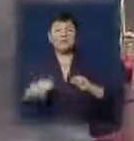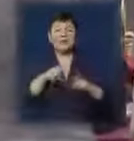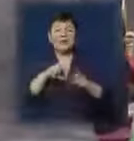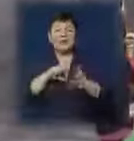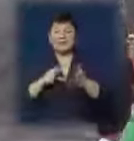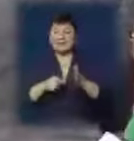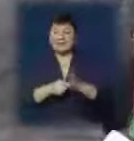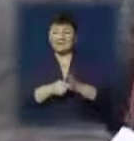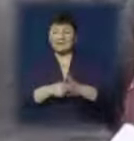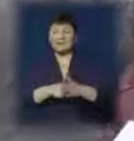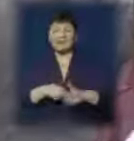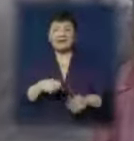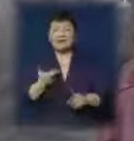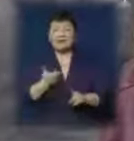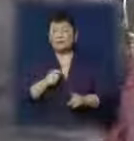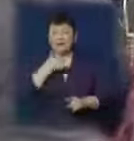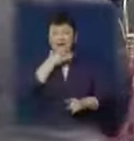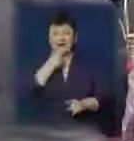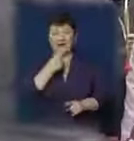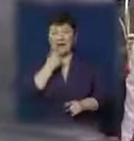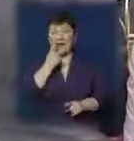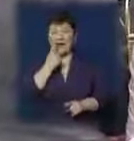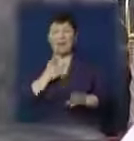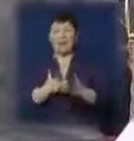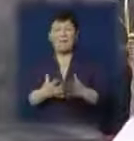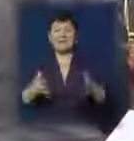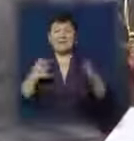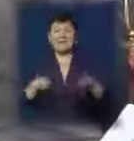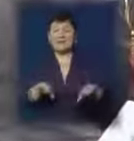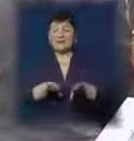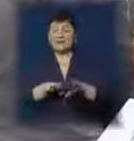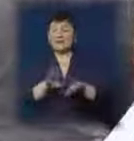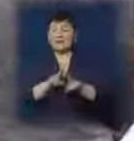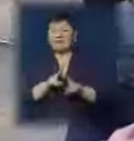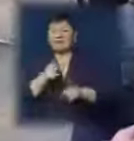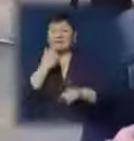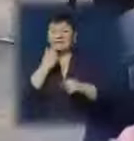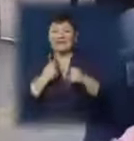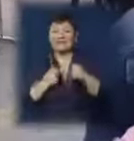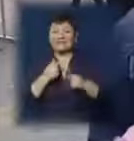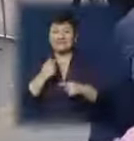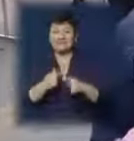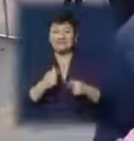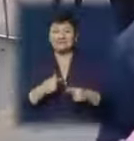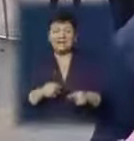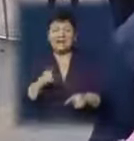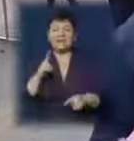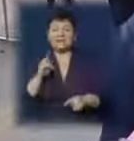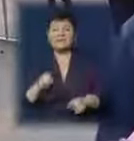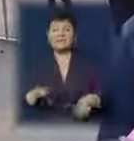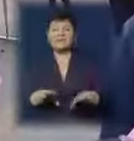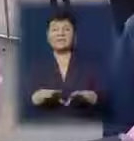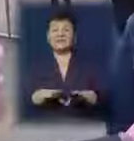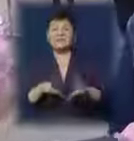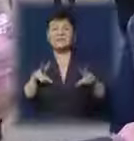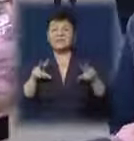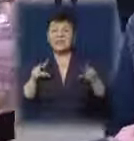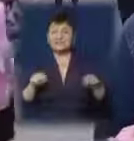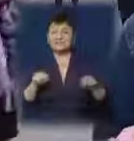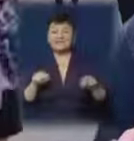Дуже гарна писанка, така традиційна, цьогорічна. Все таке свято щасливе,